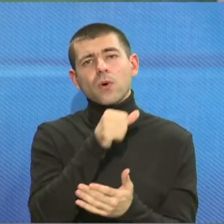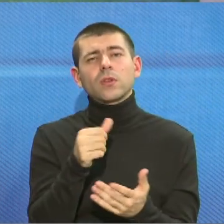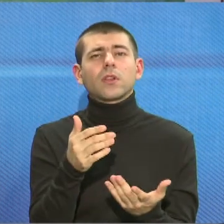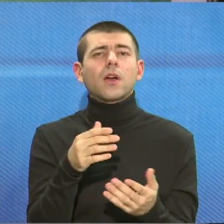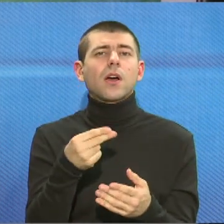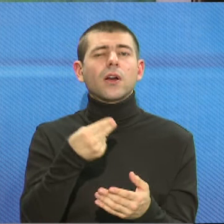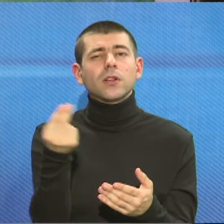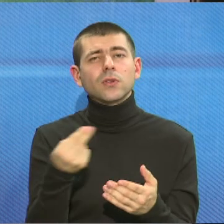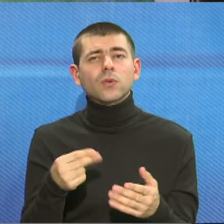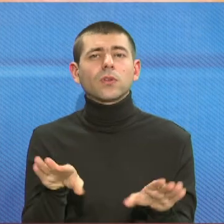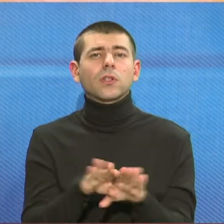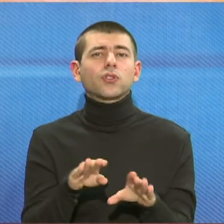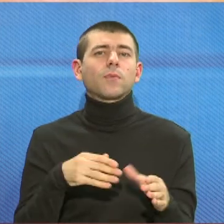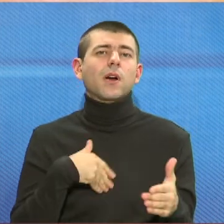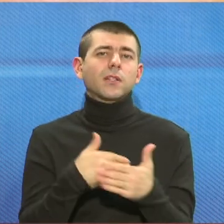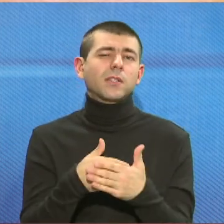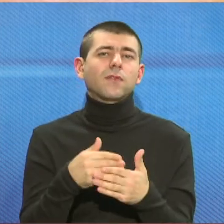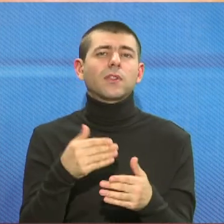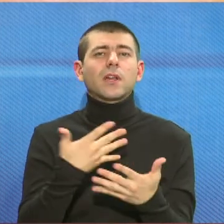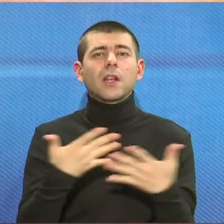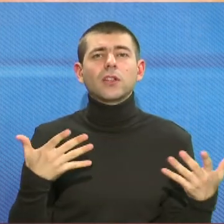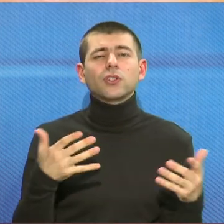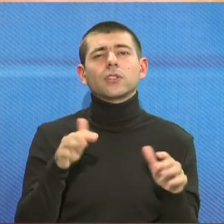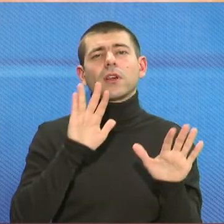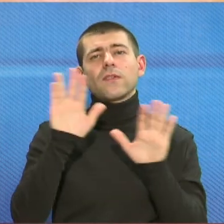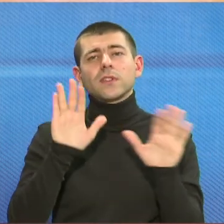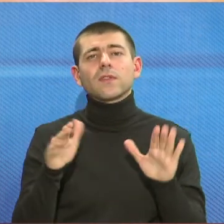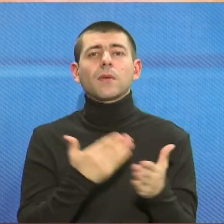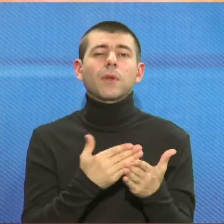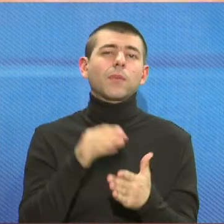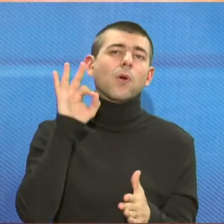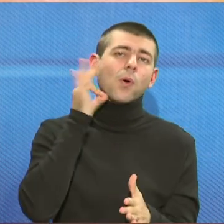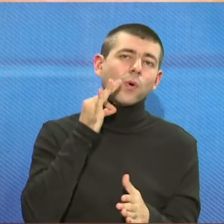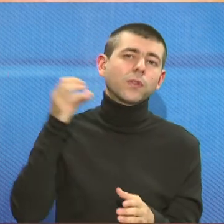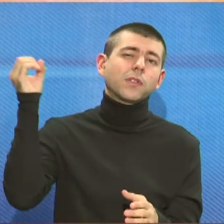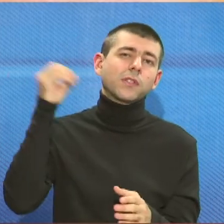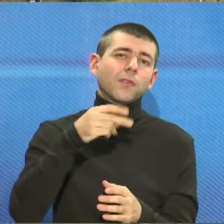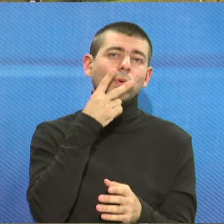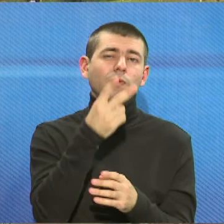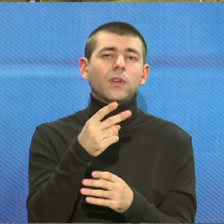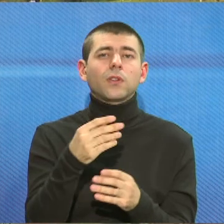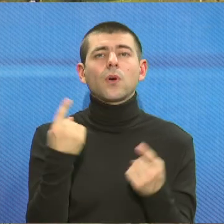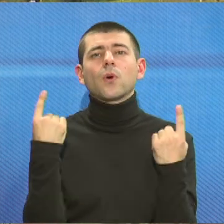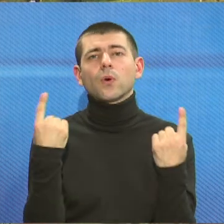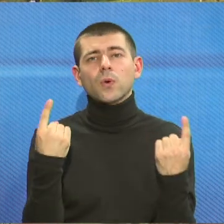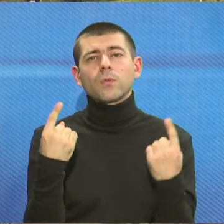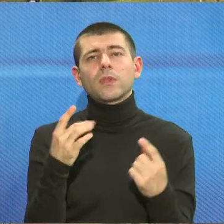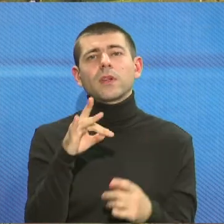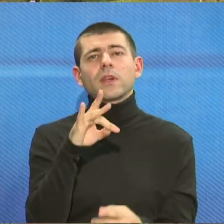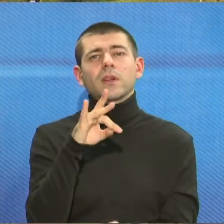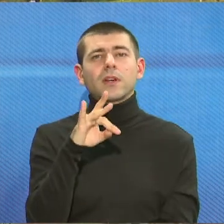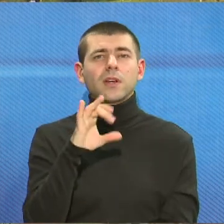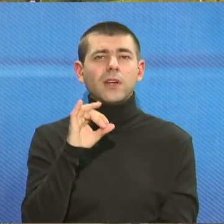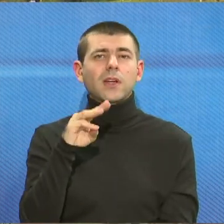мастакі таксама рыхтуюць шэраг цікавых экспазіцый. Напрыклад, восенню свет убачыць маштабная рэтра-выстава.